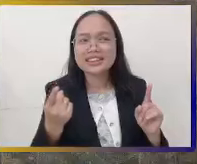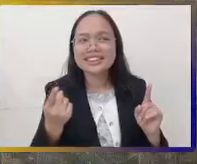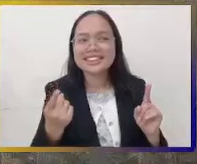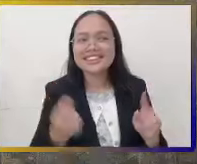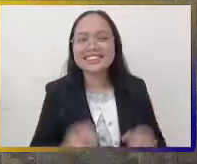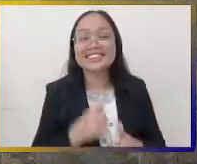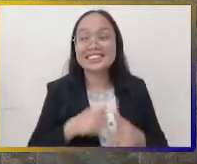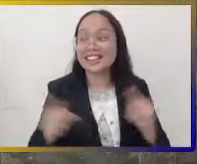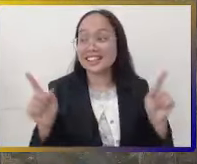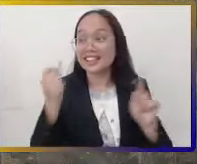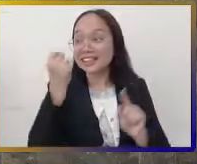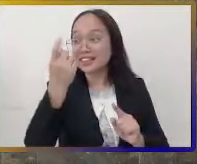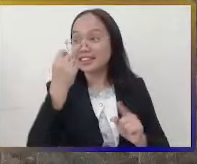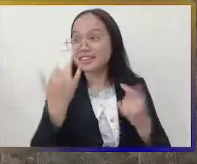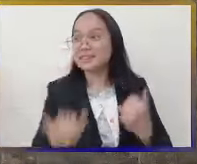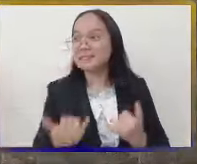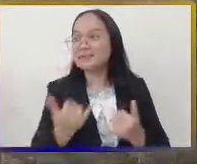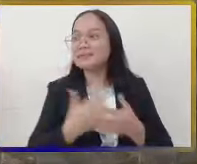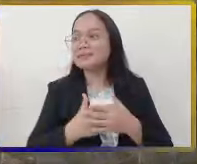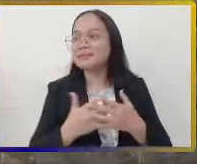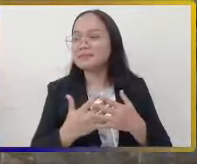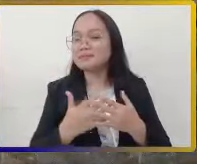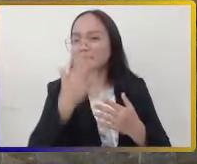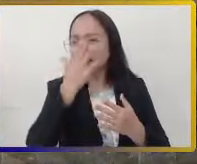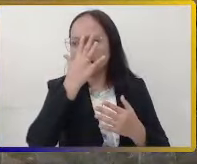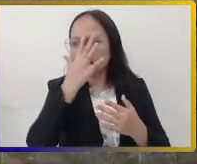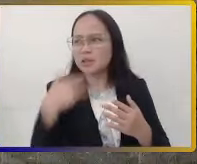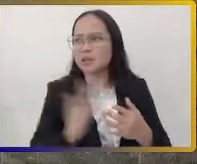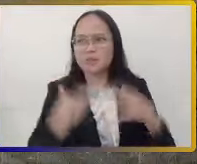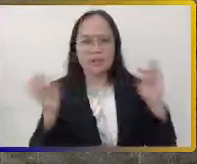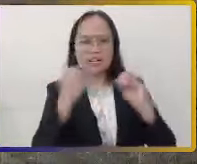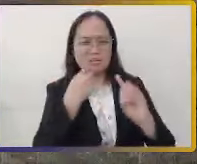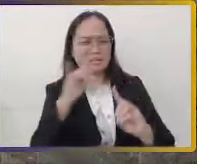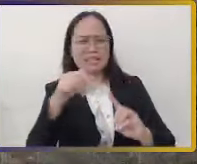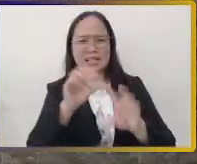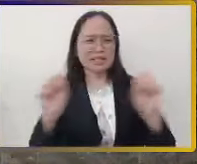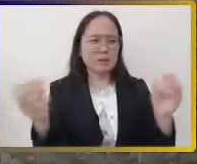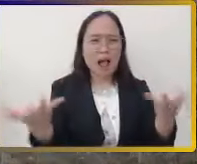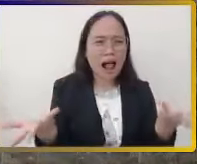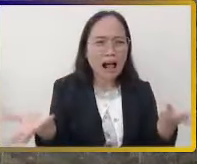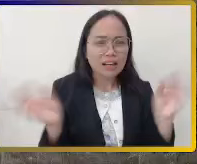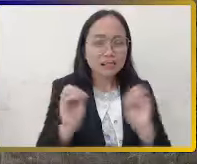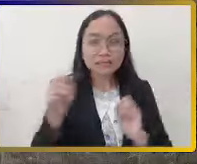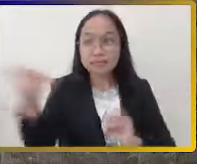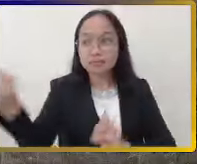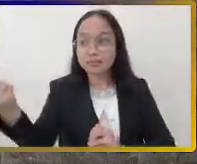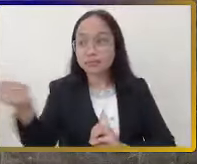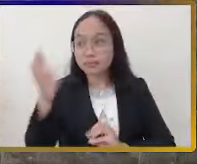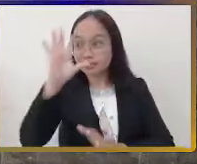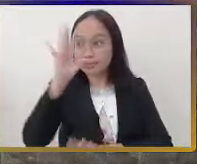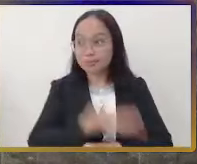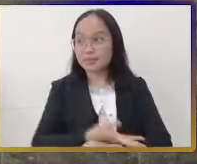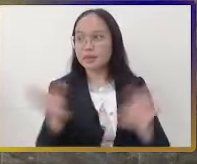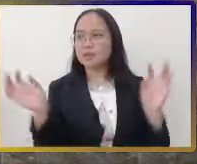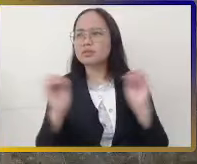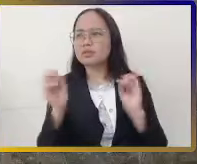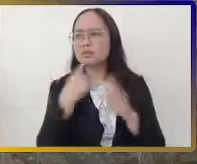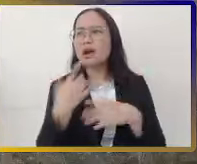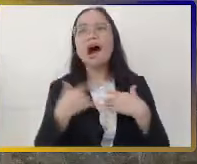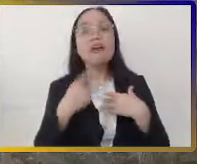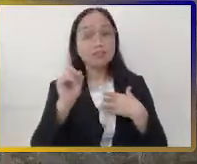So, ganun o ang nangyari. Nasaan dito? Wala ka na ba talaga, Jess? Wala ka na ba talagang ibang anak? Sabi niya, meron